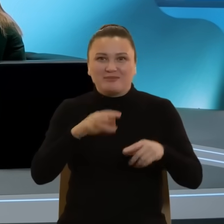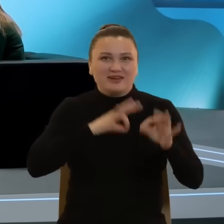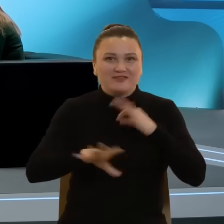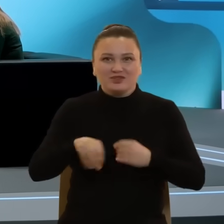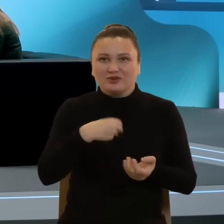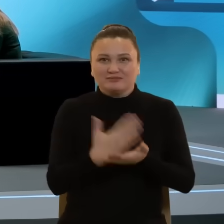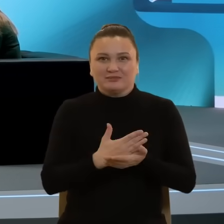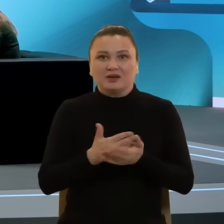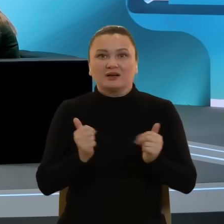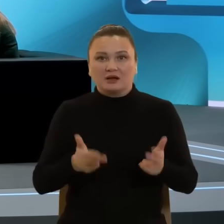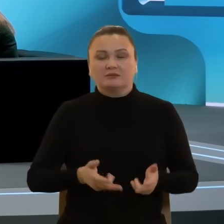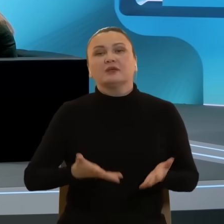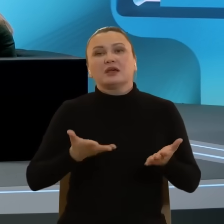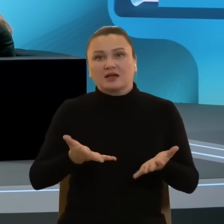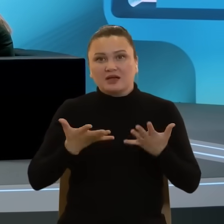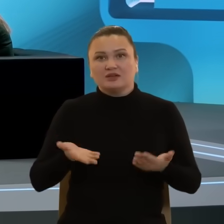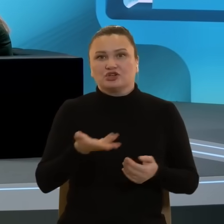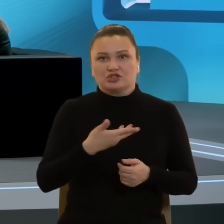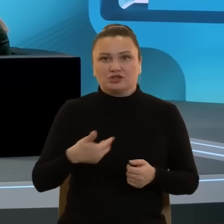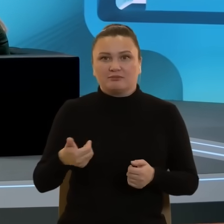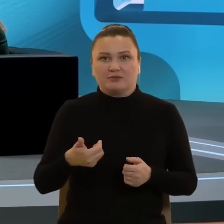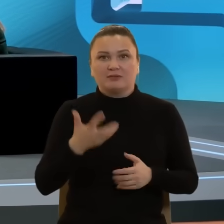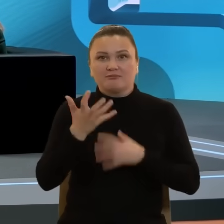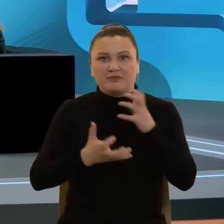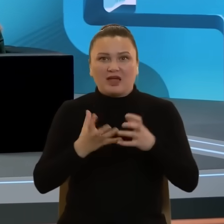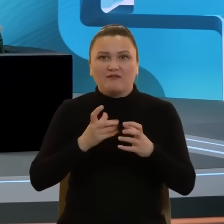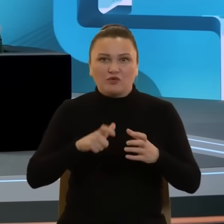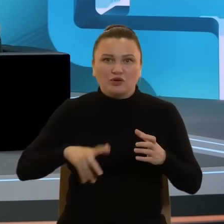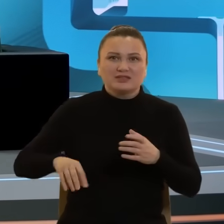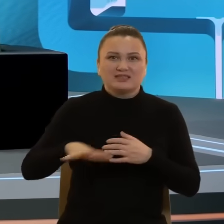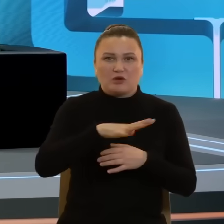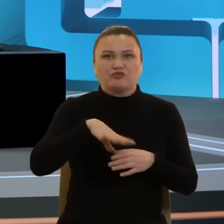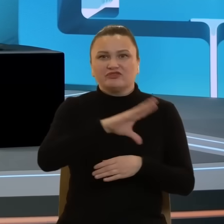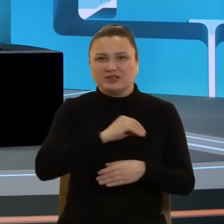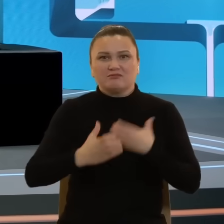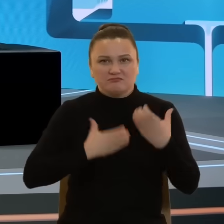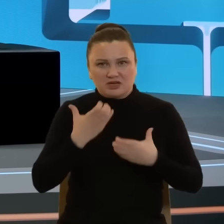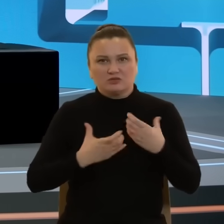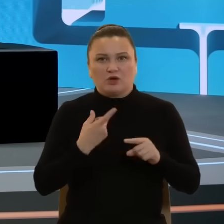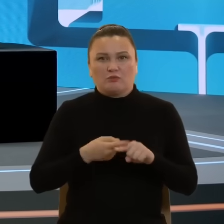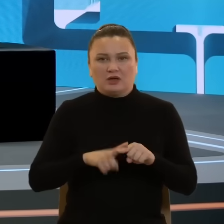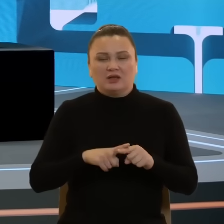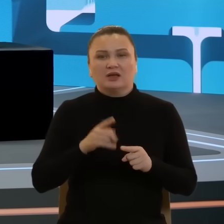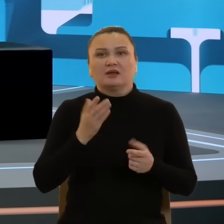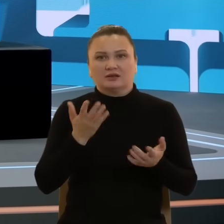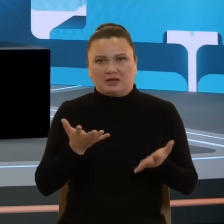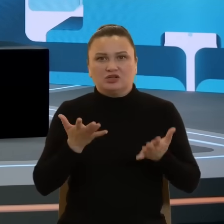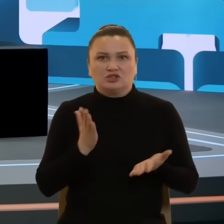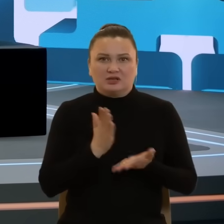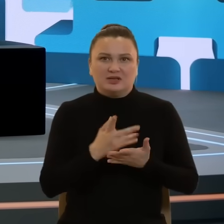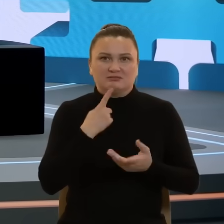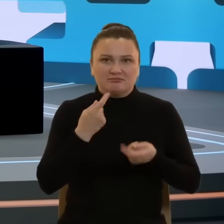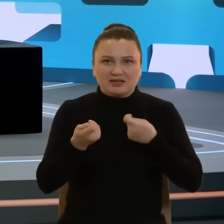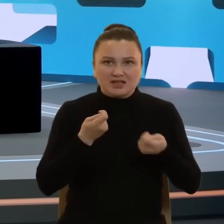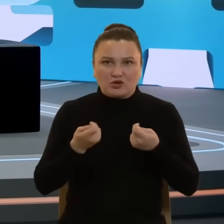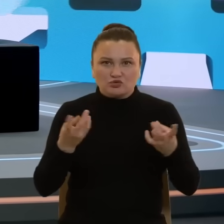Ну, конечно, конечно, мы, в общем, мировое сообщество давно этим озабочено. И здесь есть определенные меры, скажем,